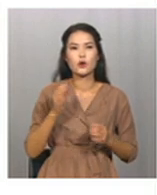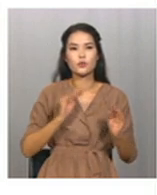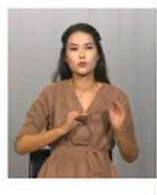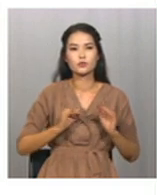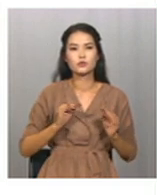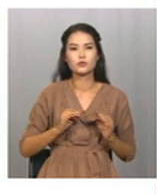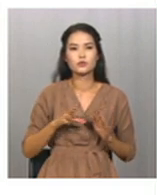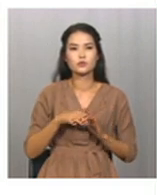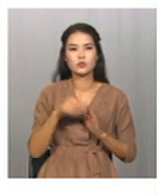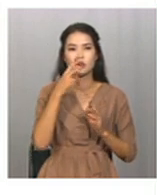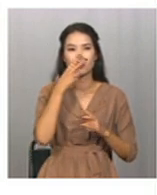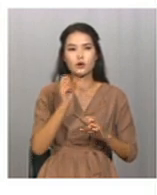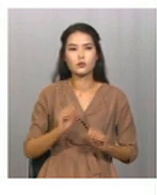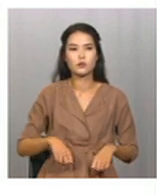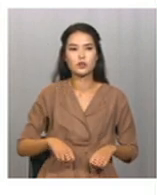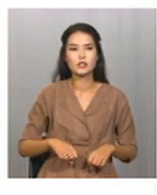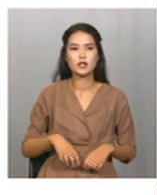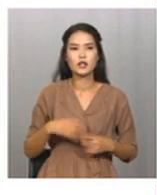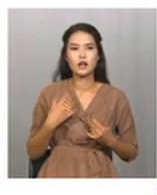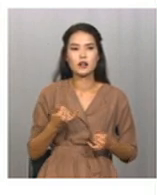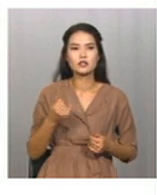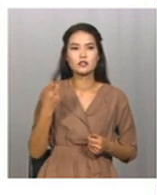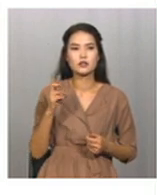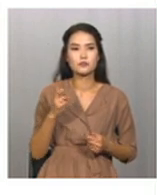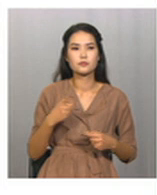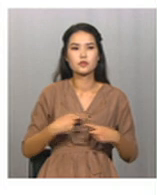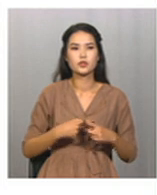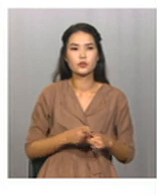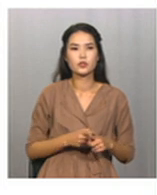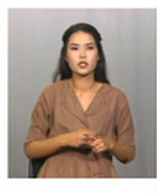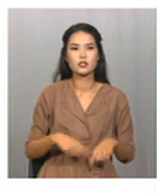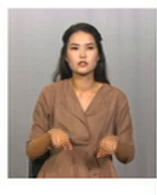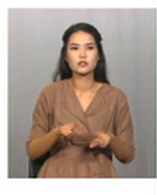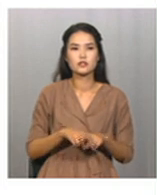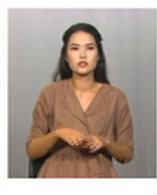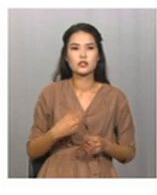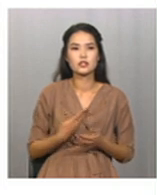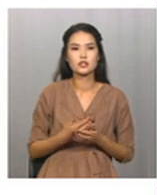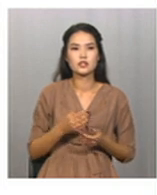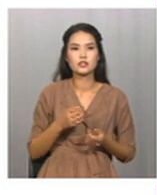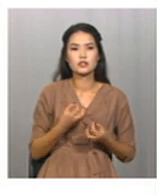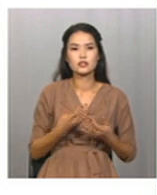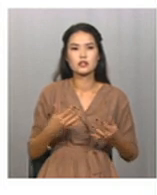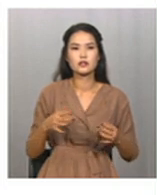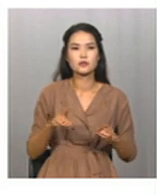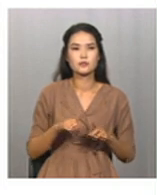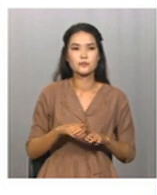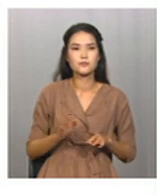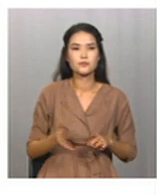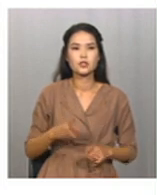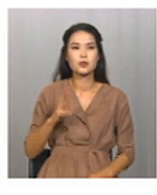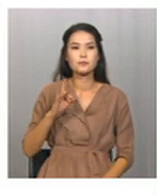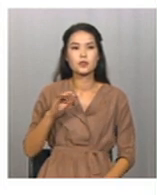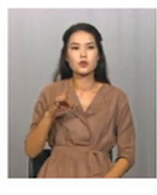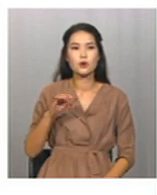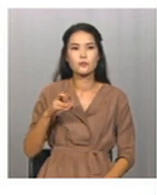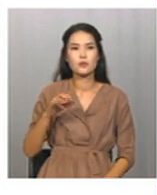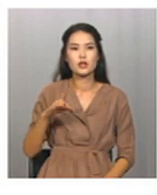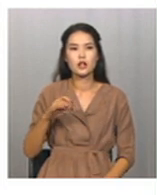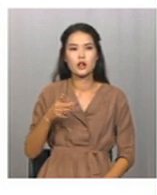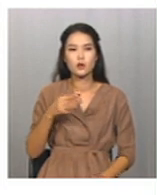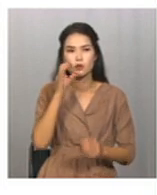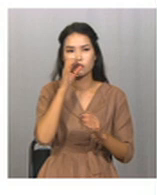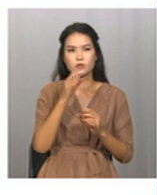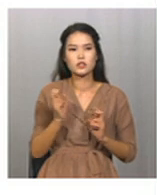сапасы деп қарауға болады. Қазіргі биотехнологияның мынадай негізгі бағыттары бар.